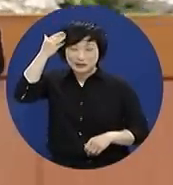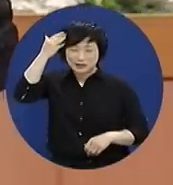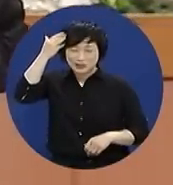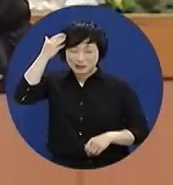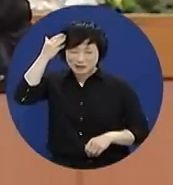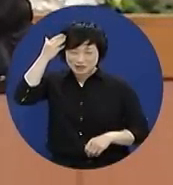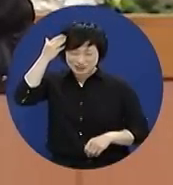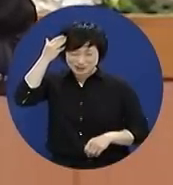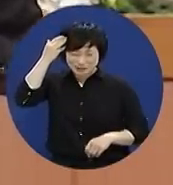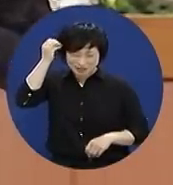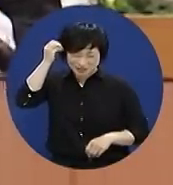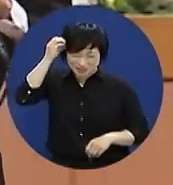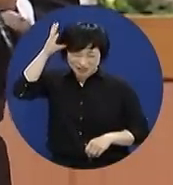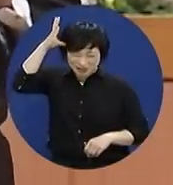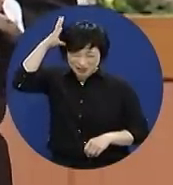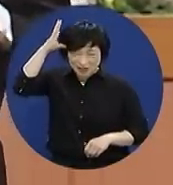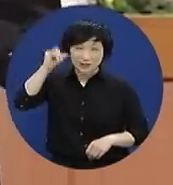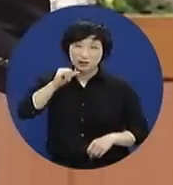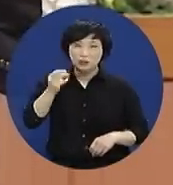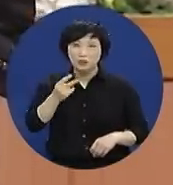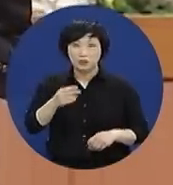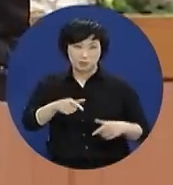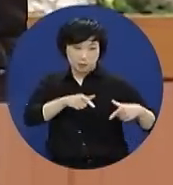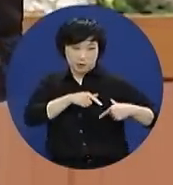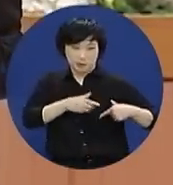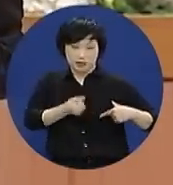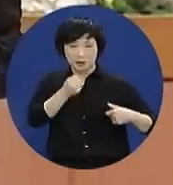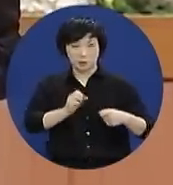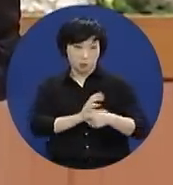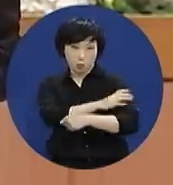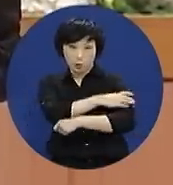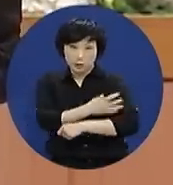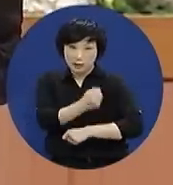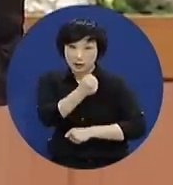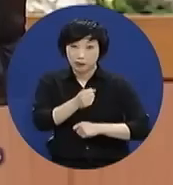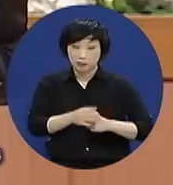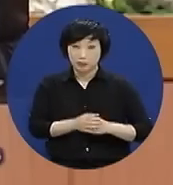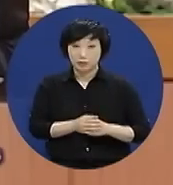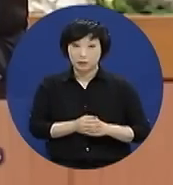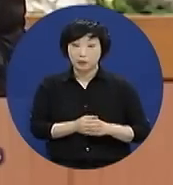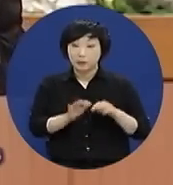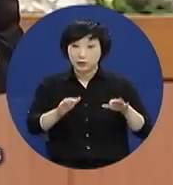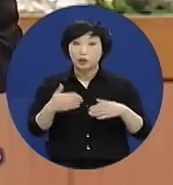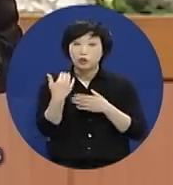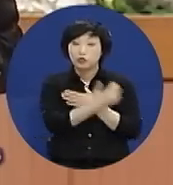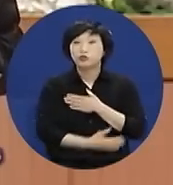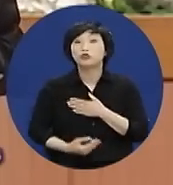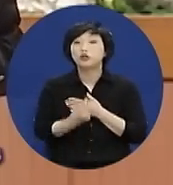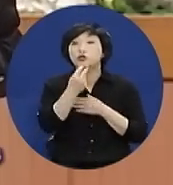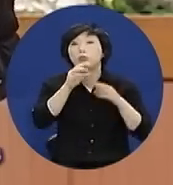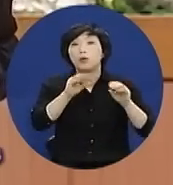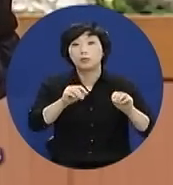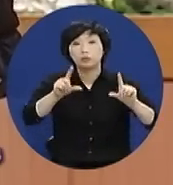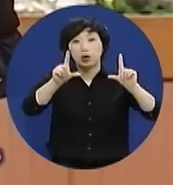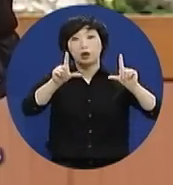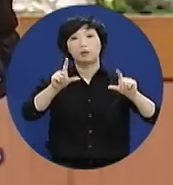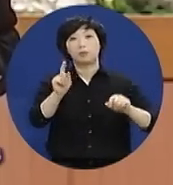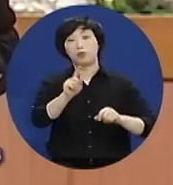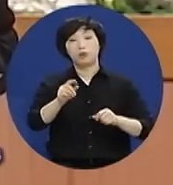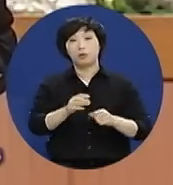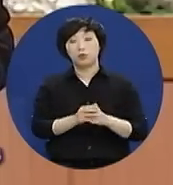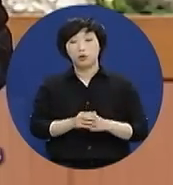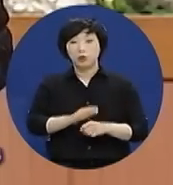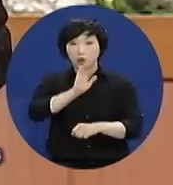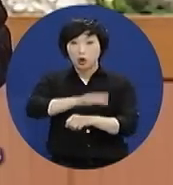知識素晴らしいアイデアも持っています名誉も権力も持っているにも